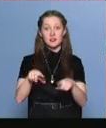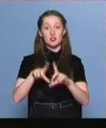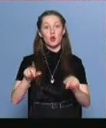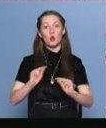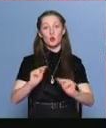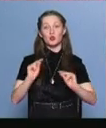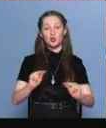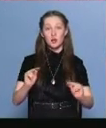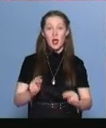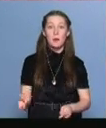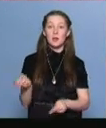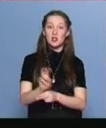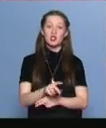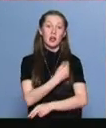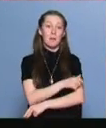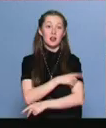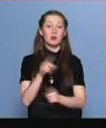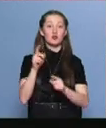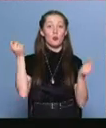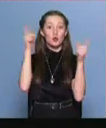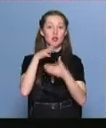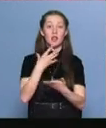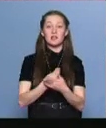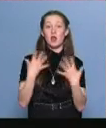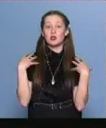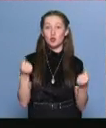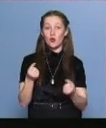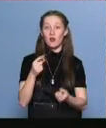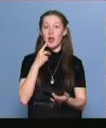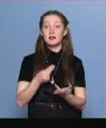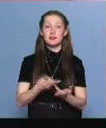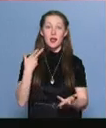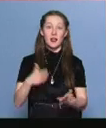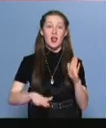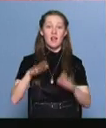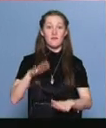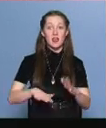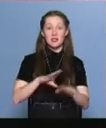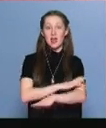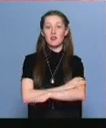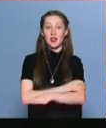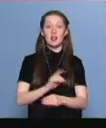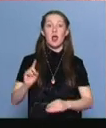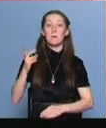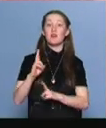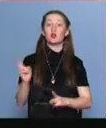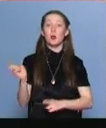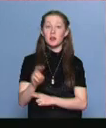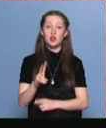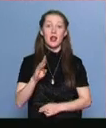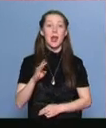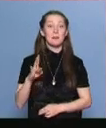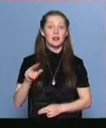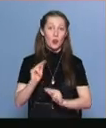пришли к медикам, чтобы узнать о своем здоровье, измеряют давление, сахар в крови и даже вес. Среди первых на прием к доктору Марина Ляпина,